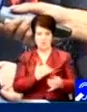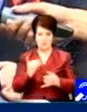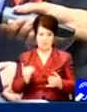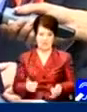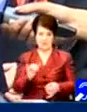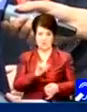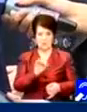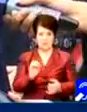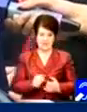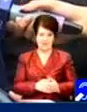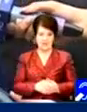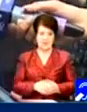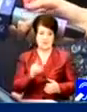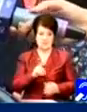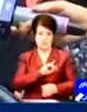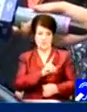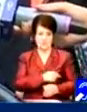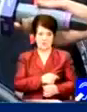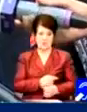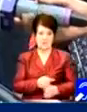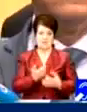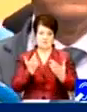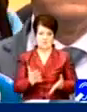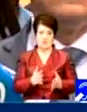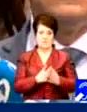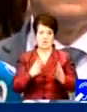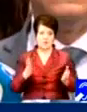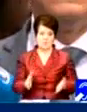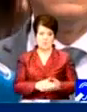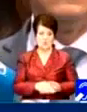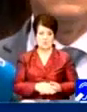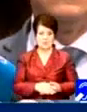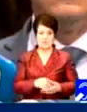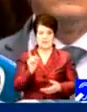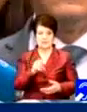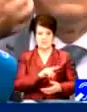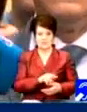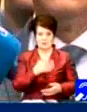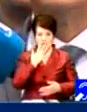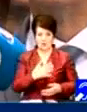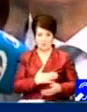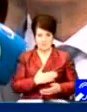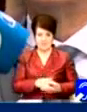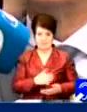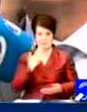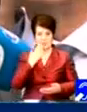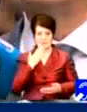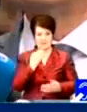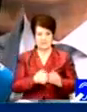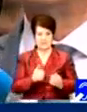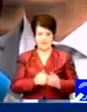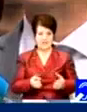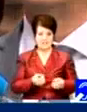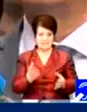Uniunii Europene și putem să cerem mai mult. Bună ziua tuturor celor care iubesc România în fiecare